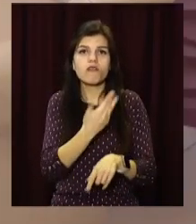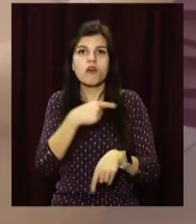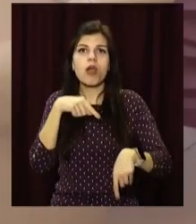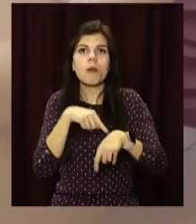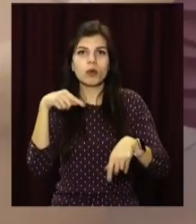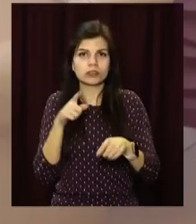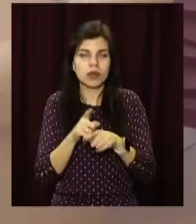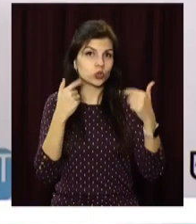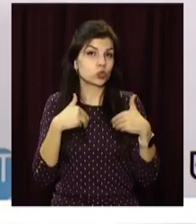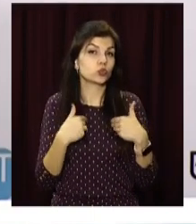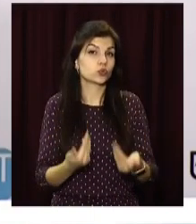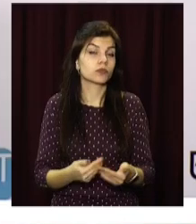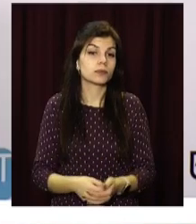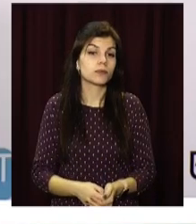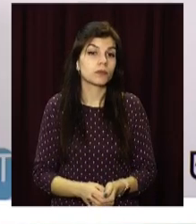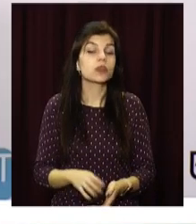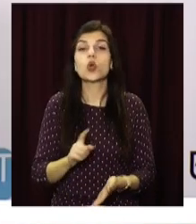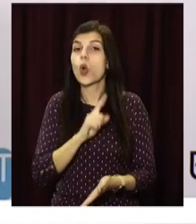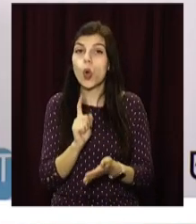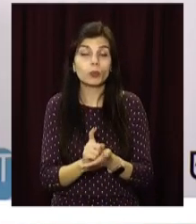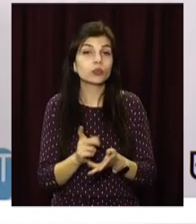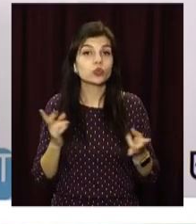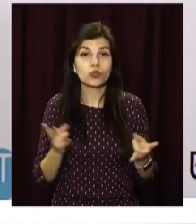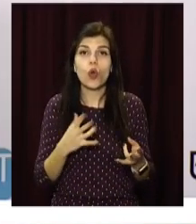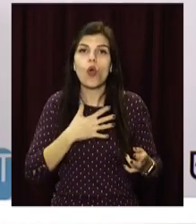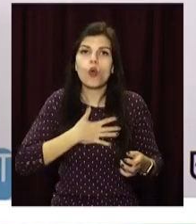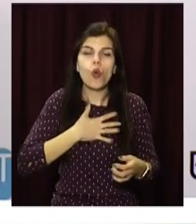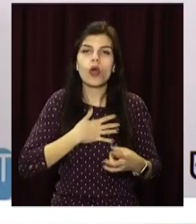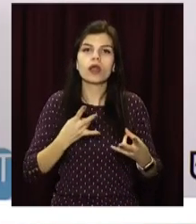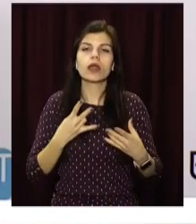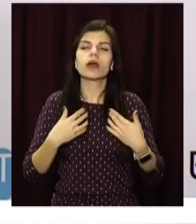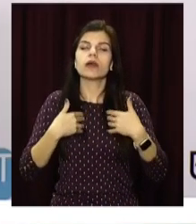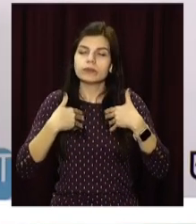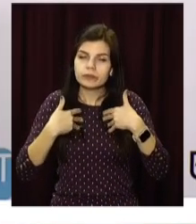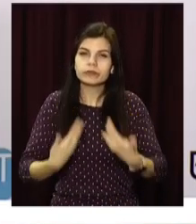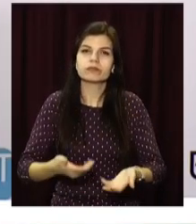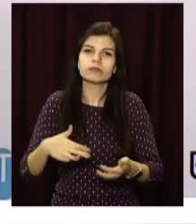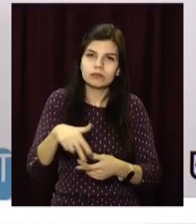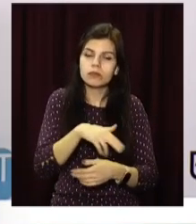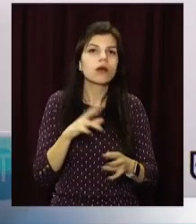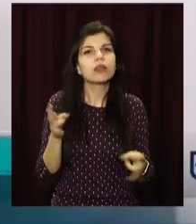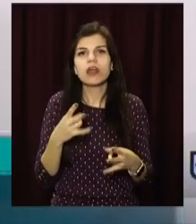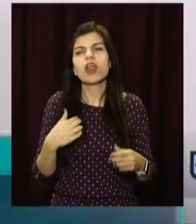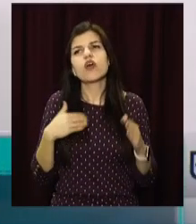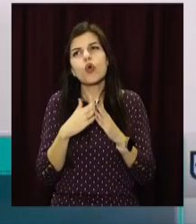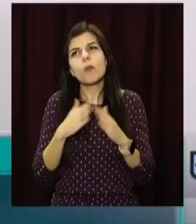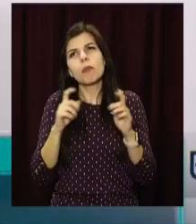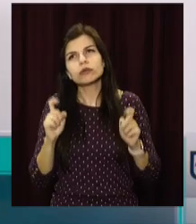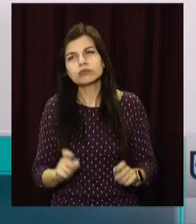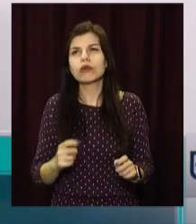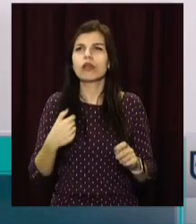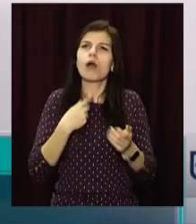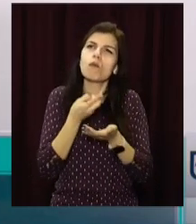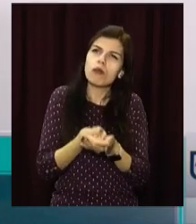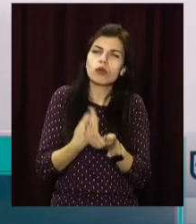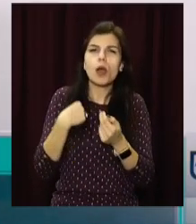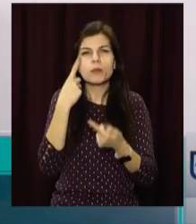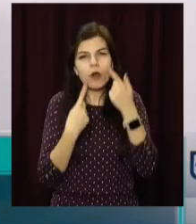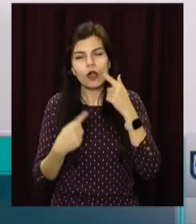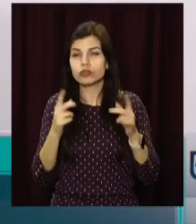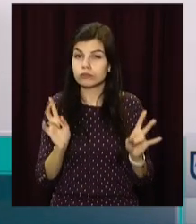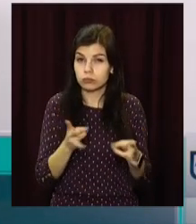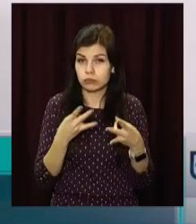каже психологиня. Обязательно нужно горе выхаживать. То есть ни в коем случае я посижу дома, я полежу, я поплачу,